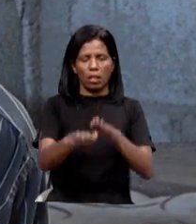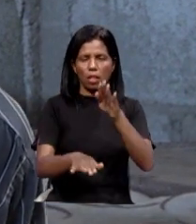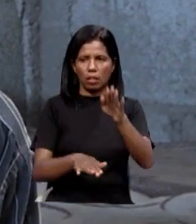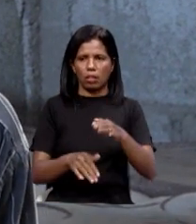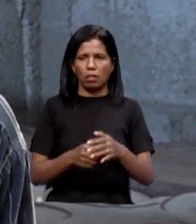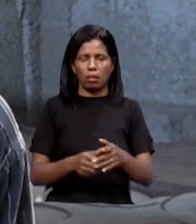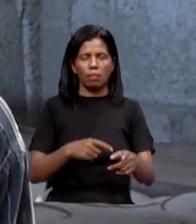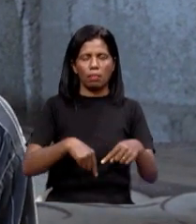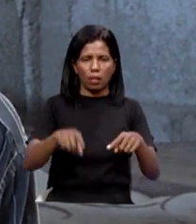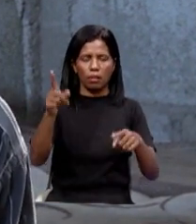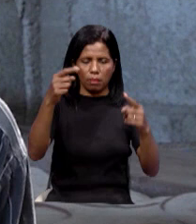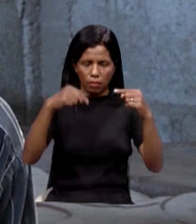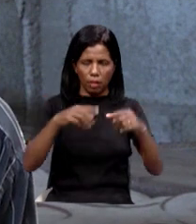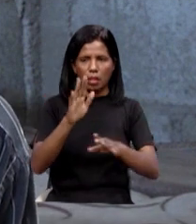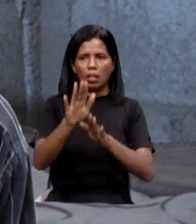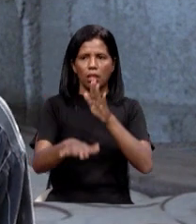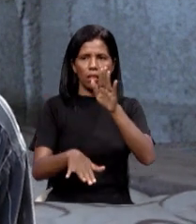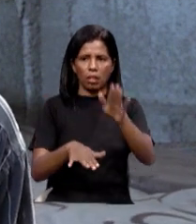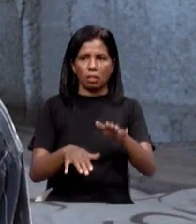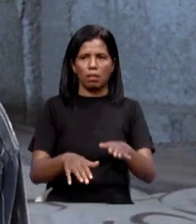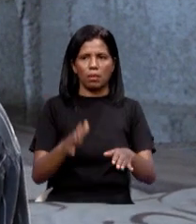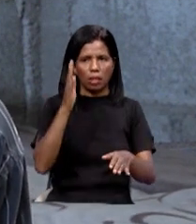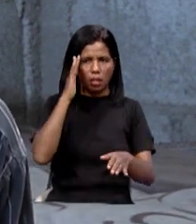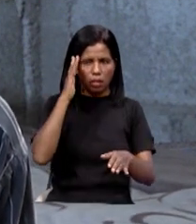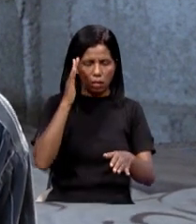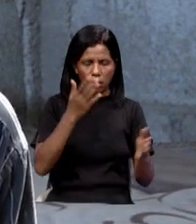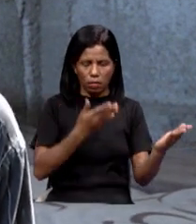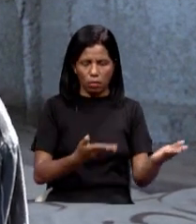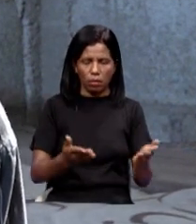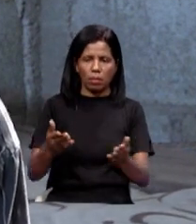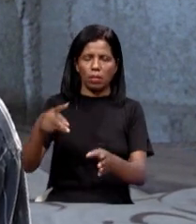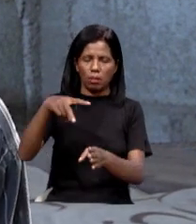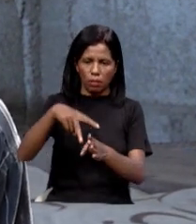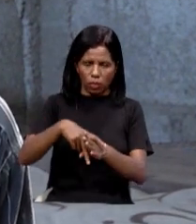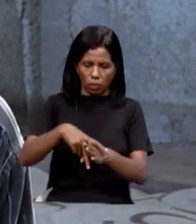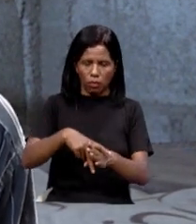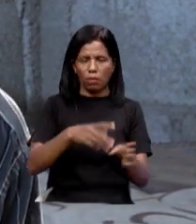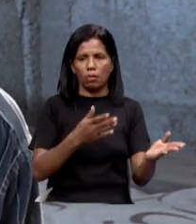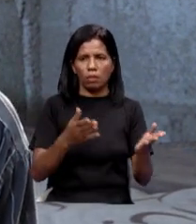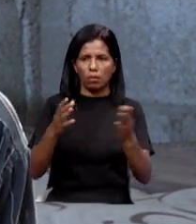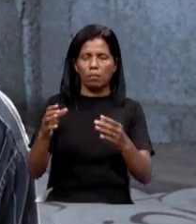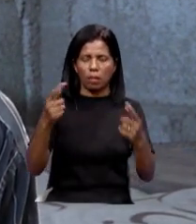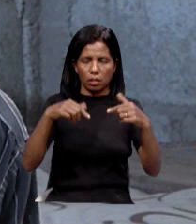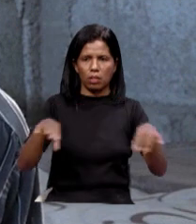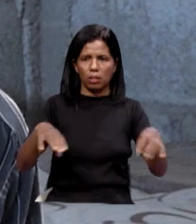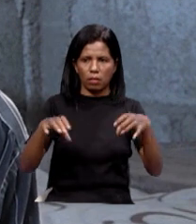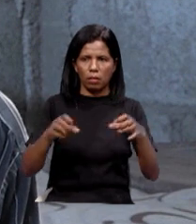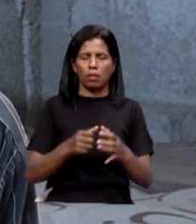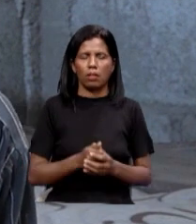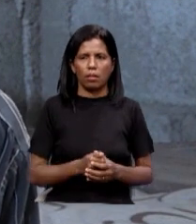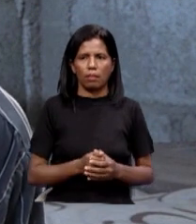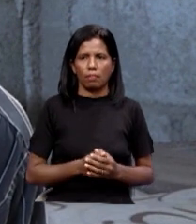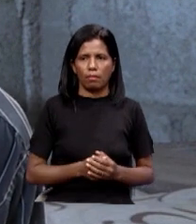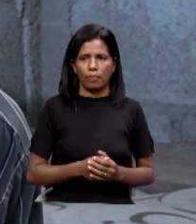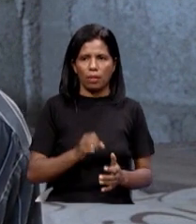mai lau. Ada besi silun nanu itu lau yang motor lu mai. Senja mai servis aja lai anu hula lika,